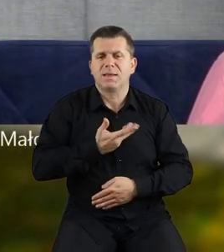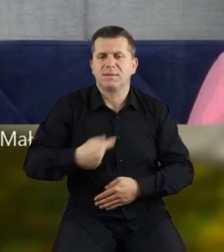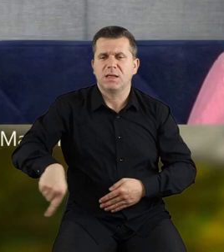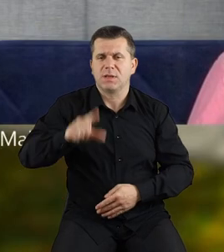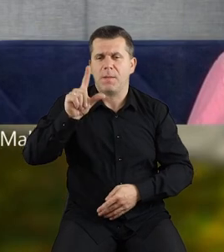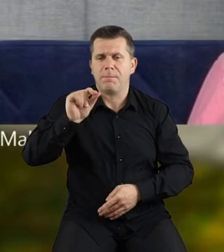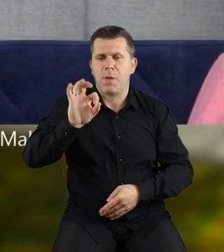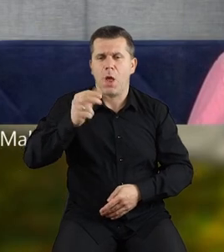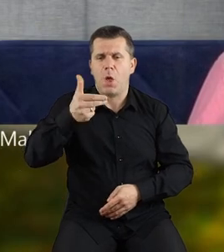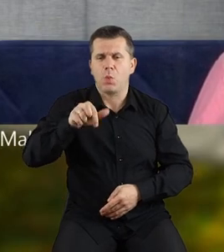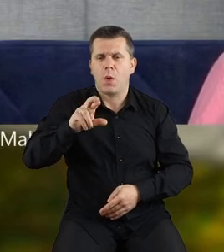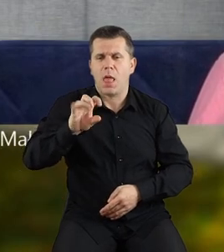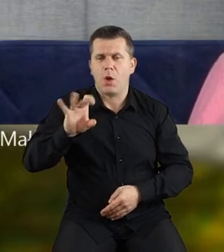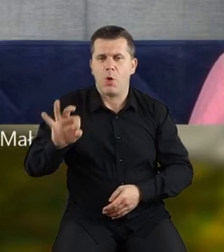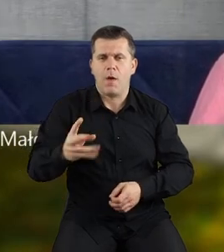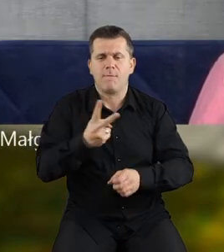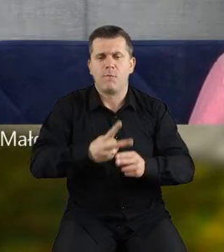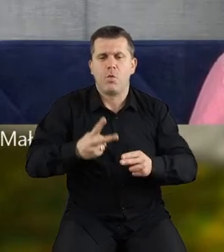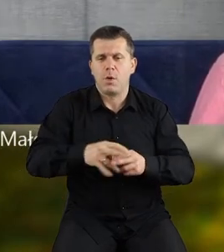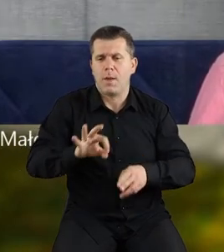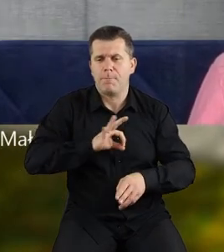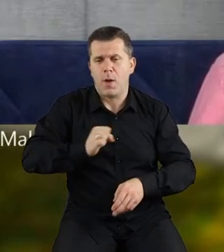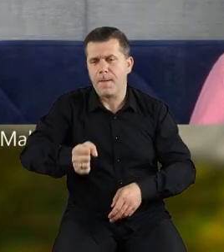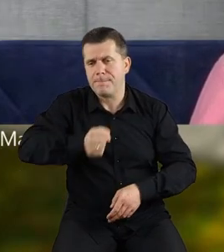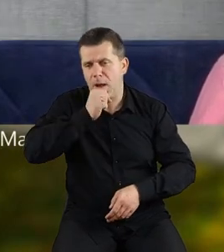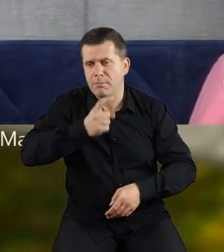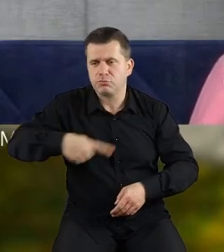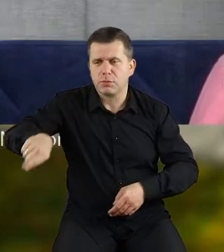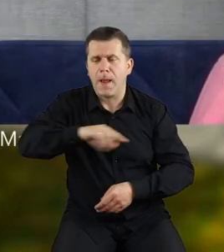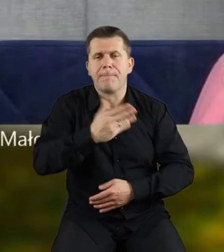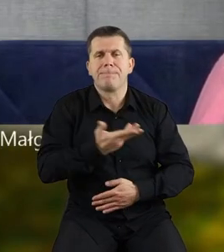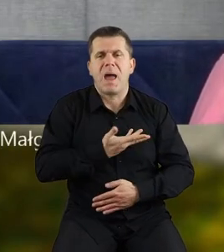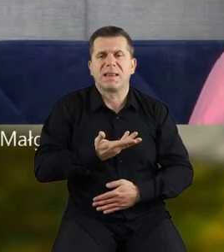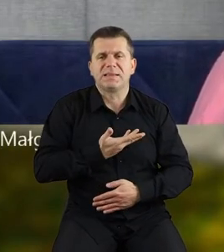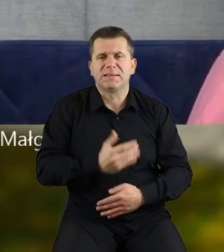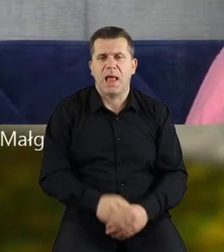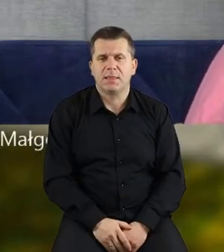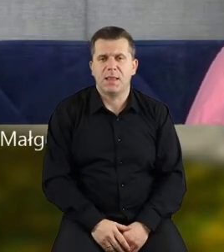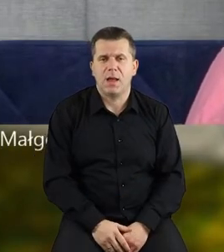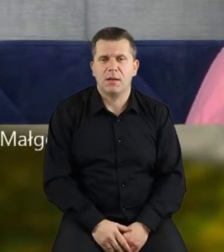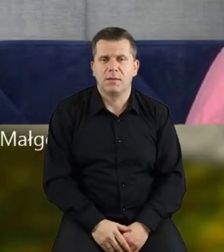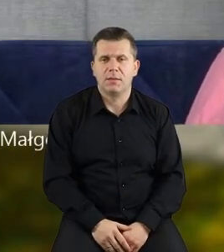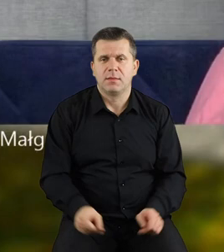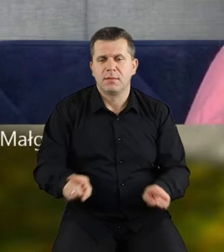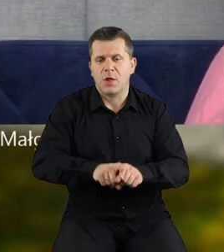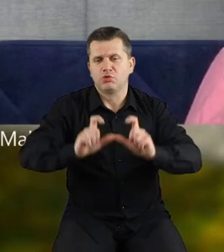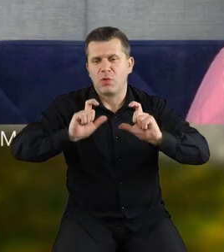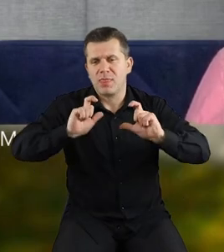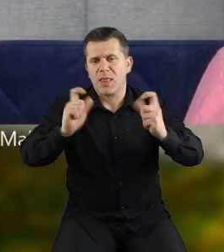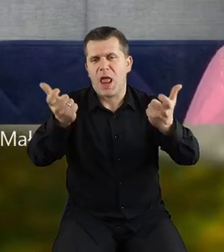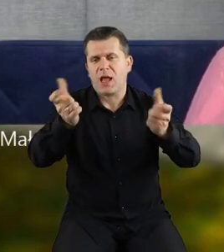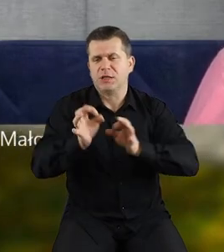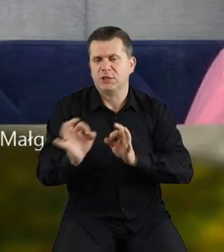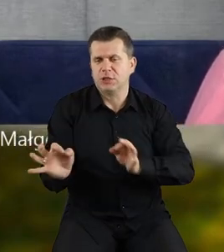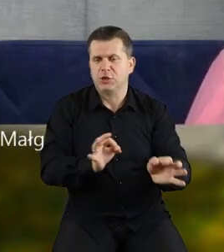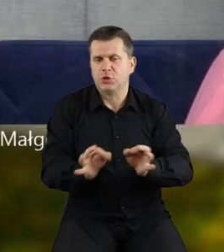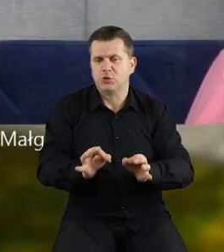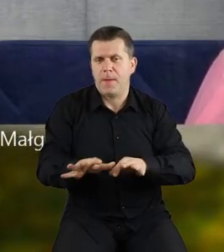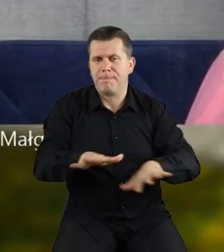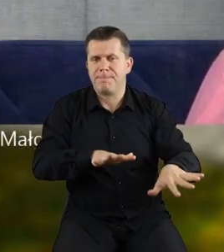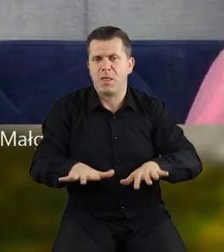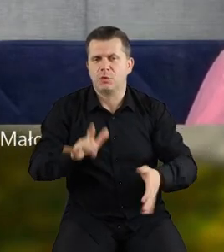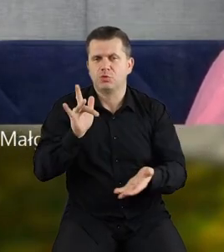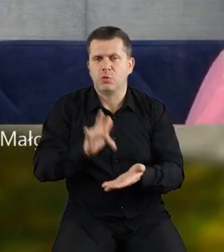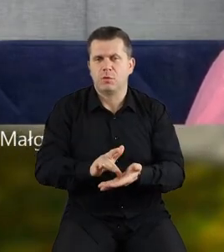partyzantce Ponurego, na wujkach mojej babci, partyzantach, na tragicznej jakiejś